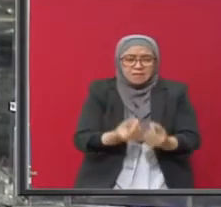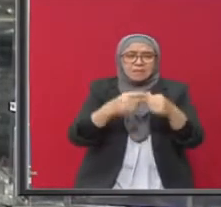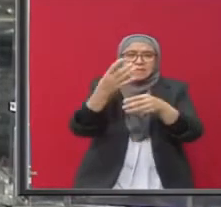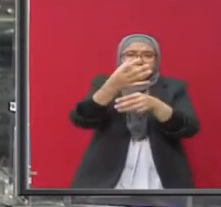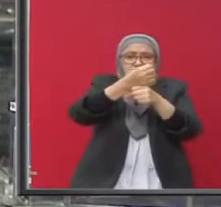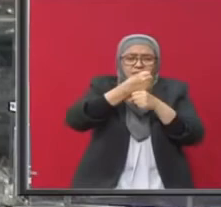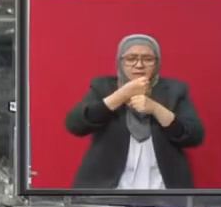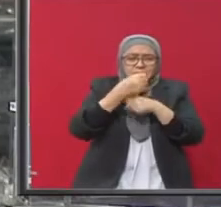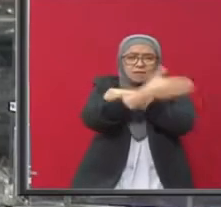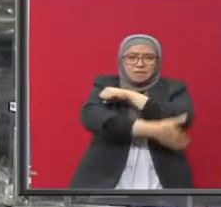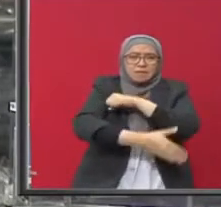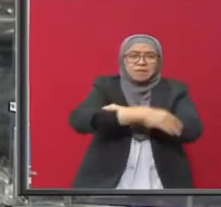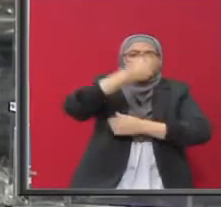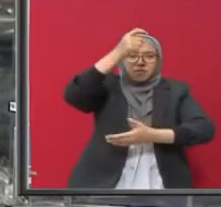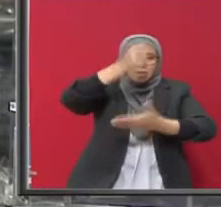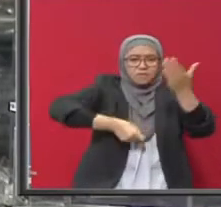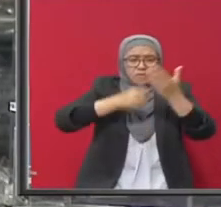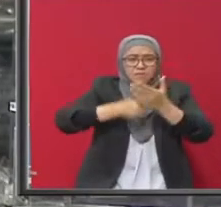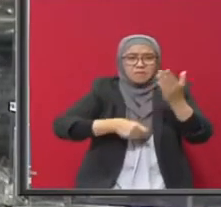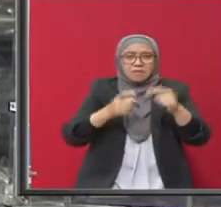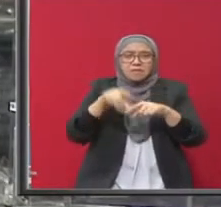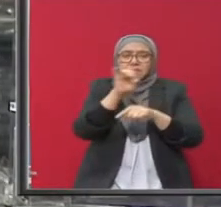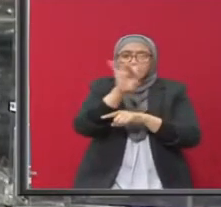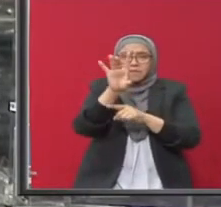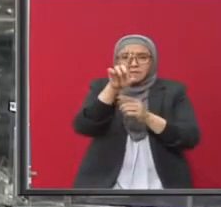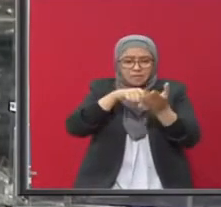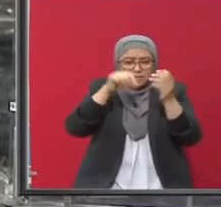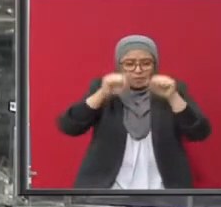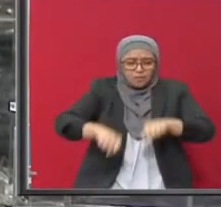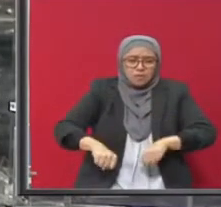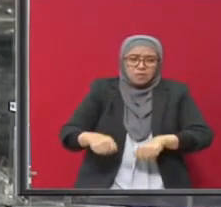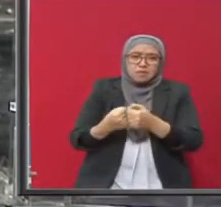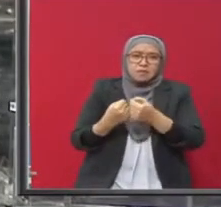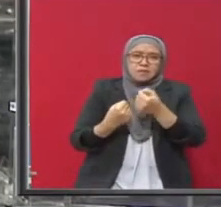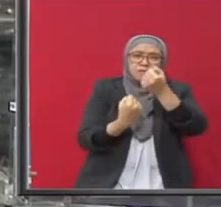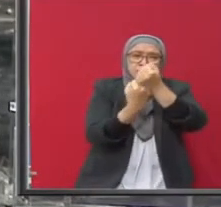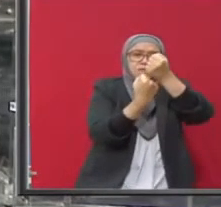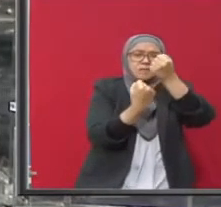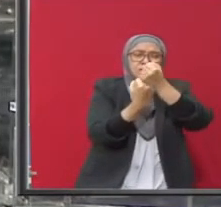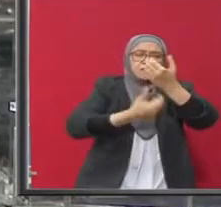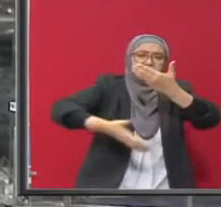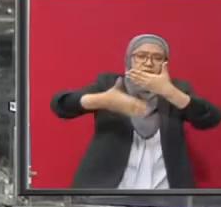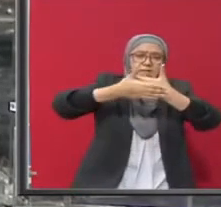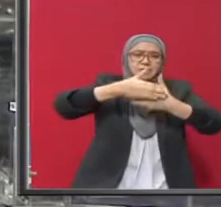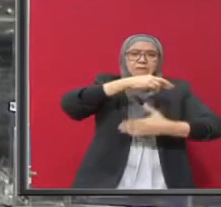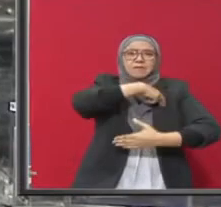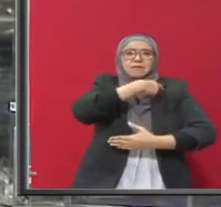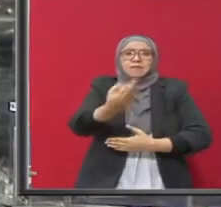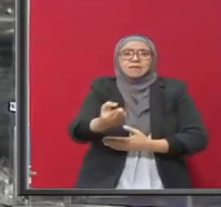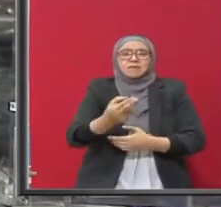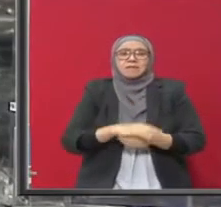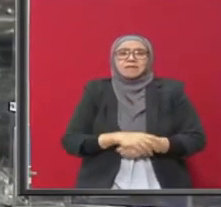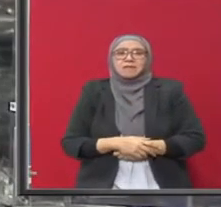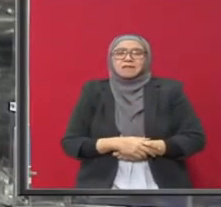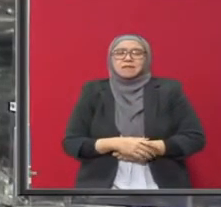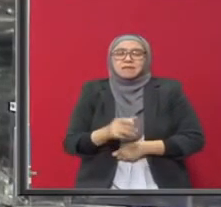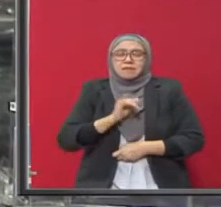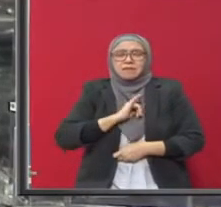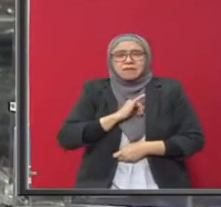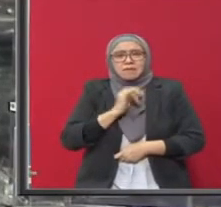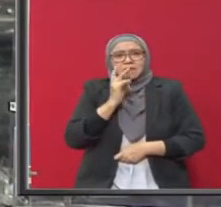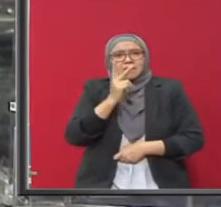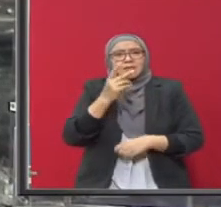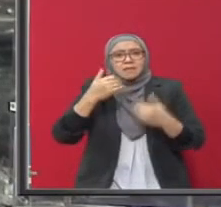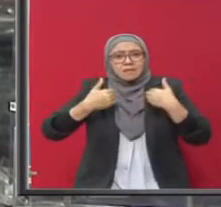tax, dengan izin Datuk Pertua, boleh menampung kembali kerugian tersebut. Saya berpandangan ada ruang lagi untuk